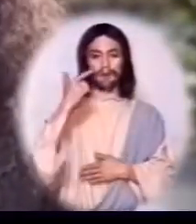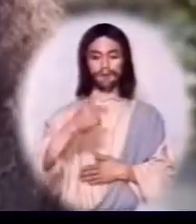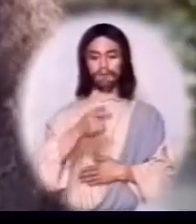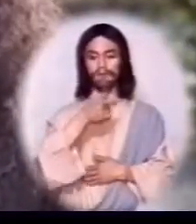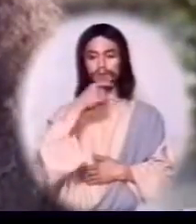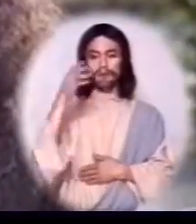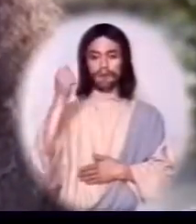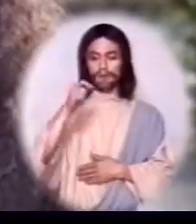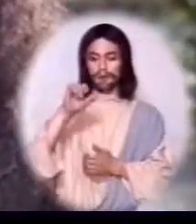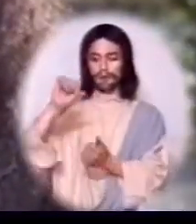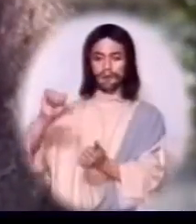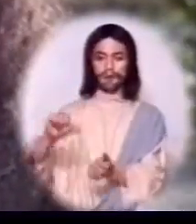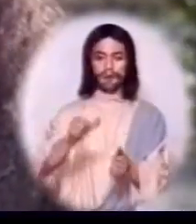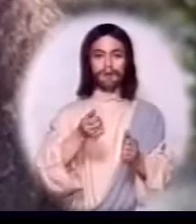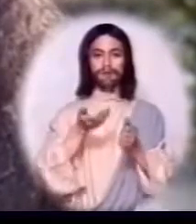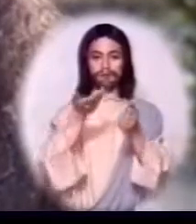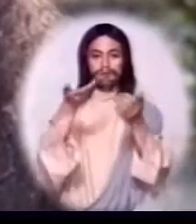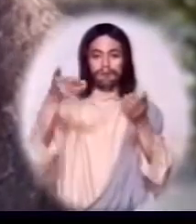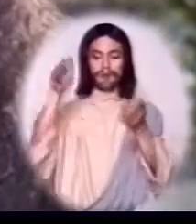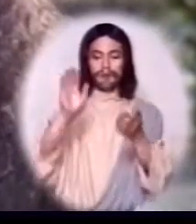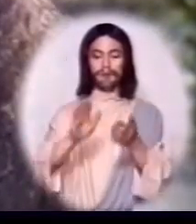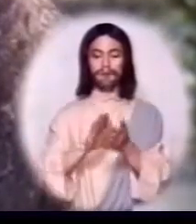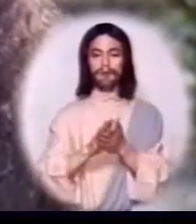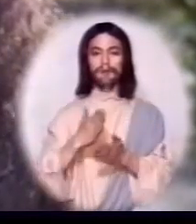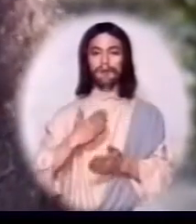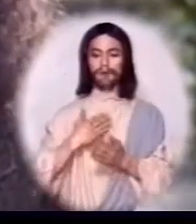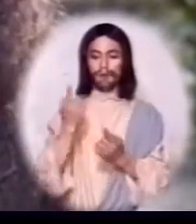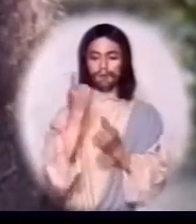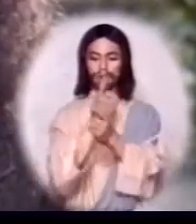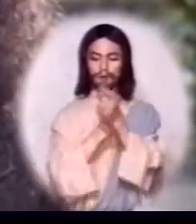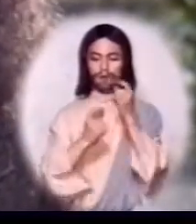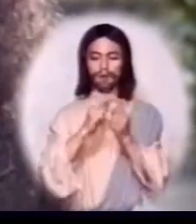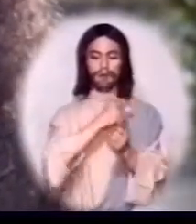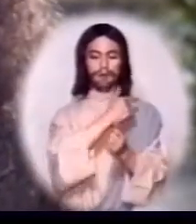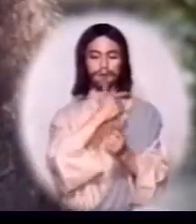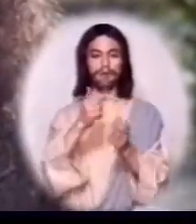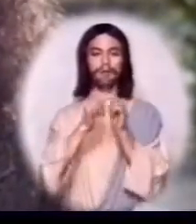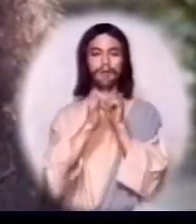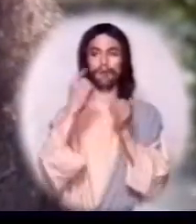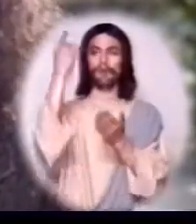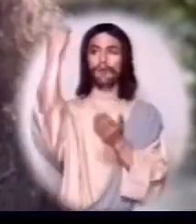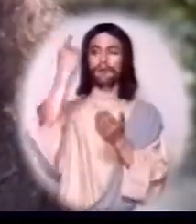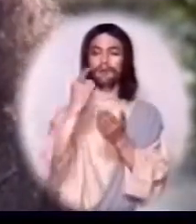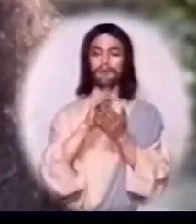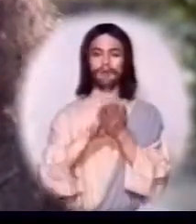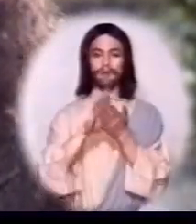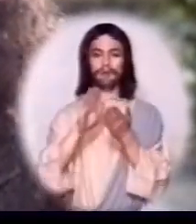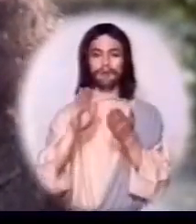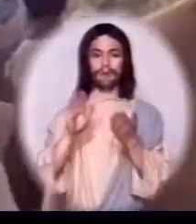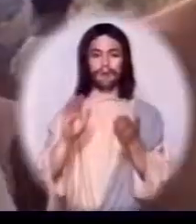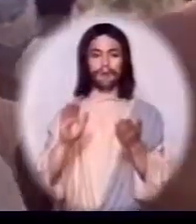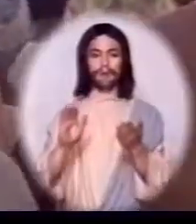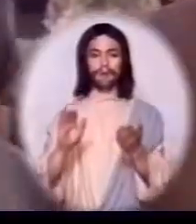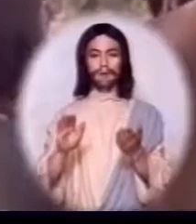나는 물로 세례를 주지만 나보다 훨씬 크신 분이 오실 것이오.